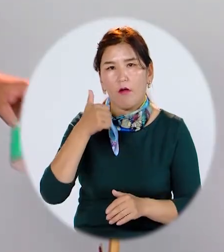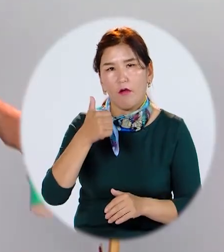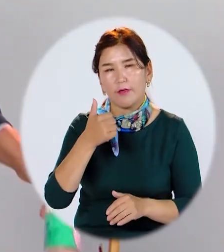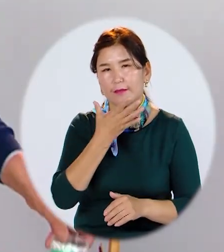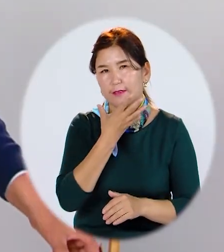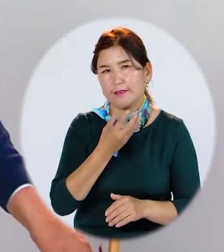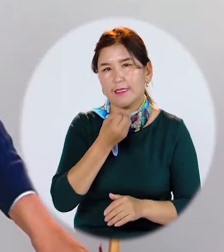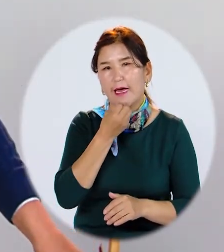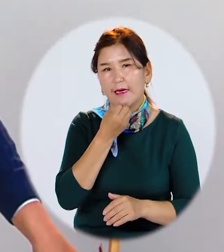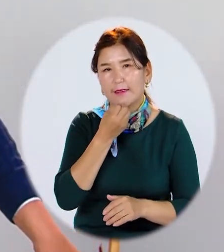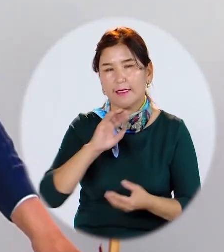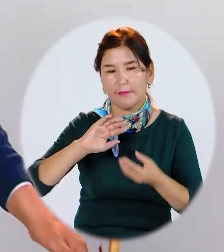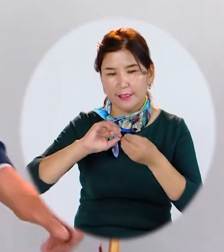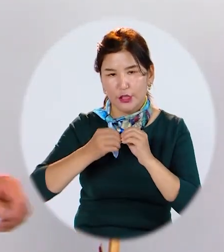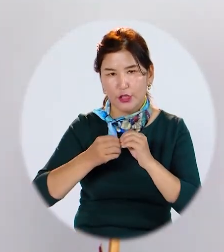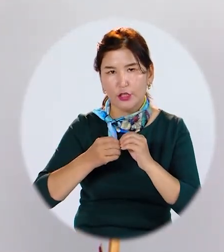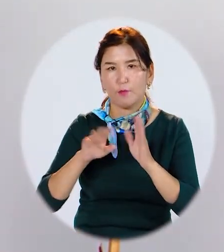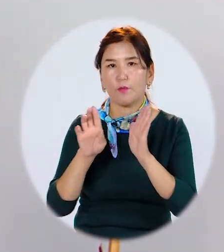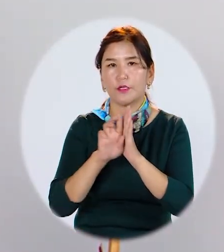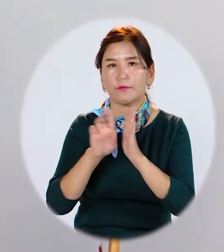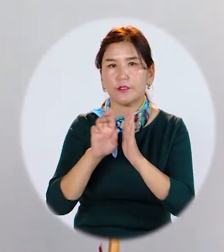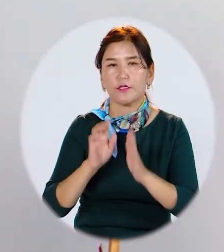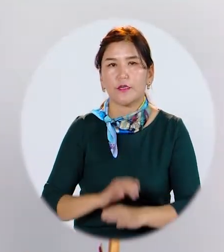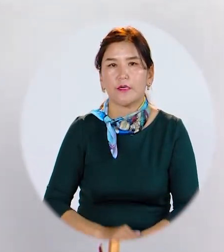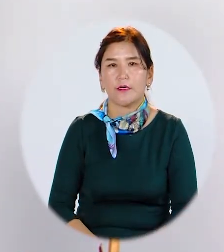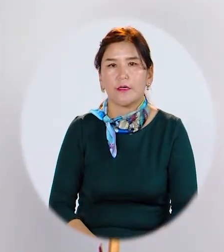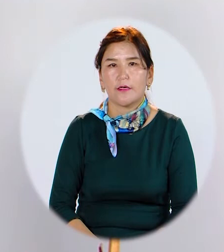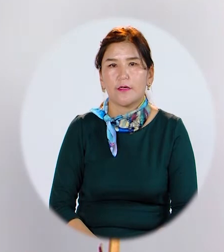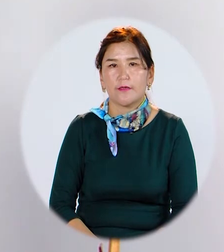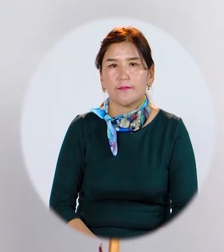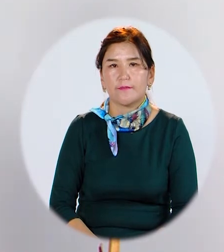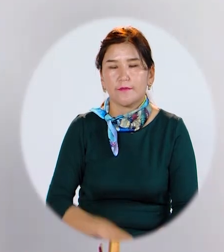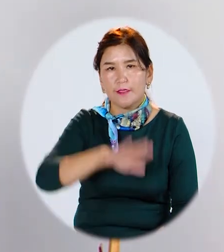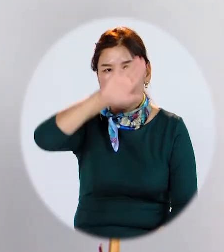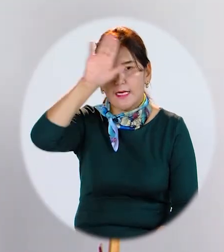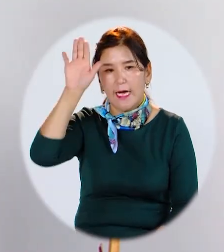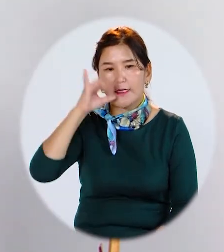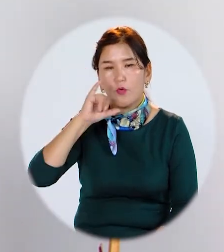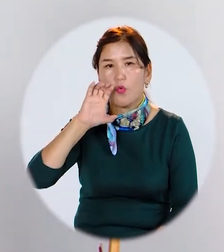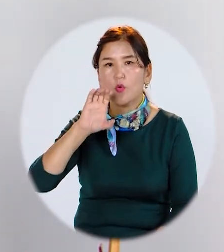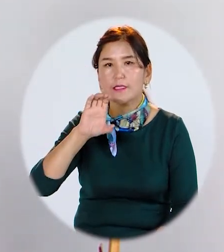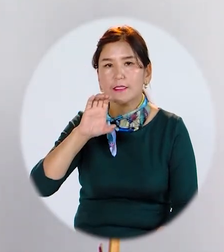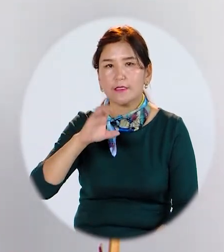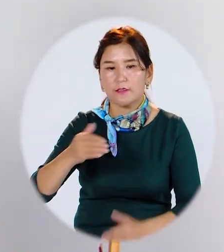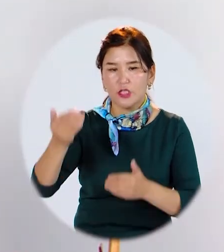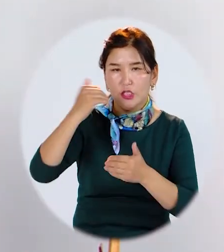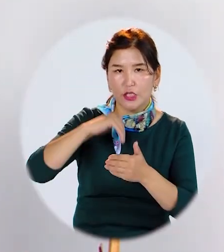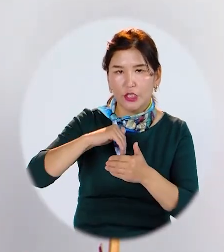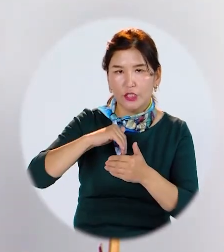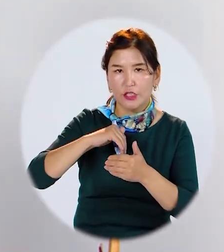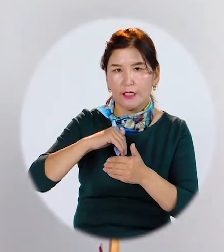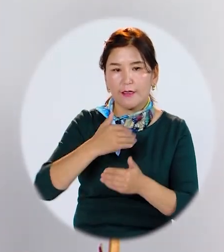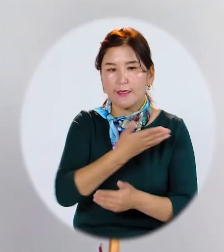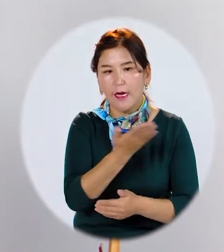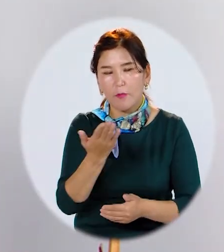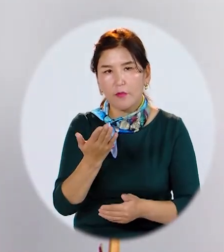одоо ийм зүйлүүдийг хийж болно. За ингээд энийг халуун усанд бүгдээрээ дүрж дааг хүндээ